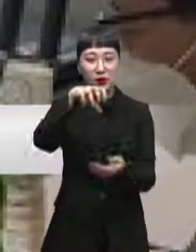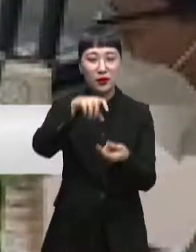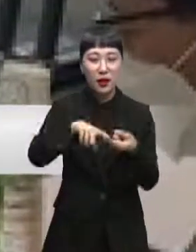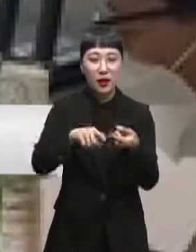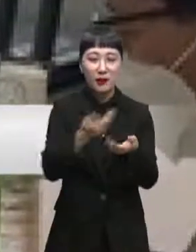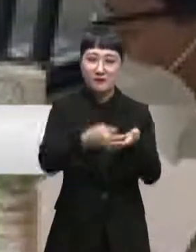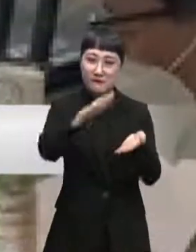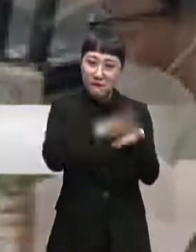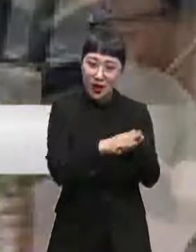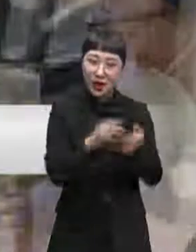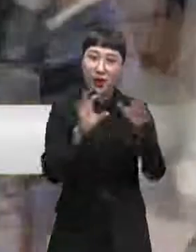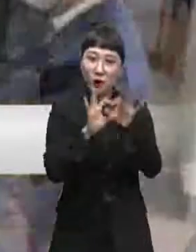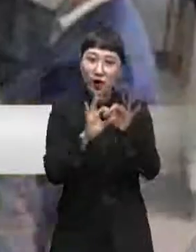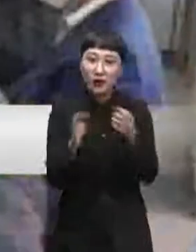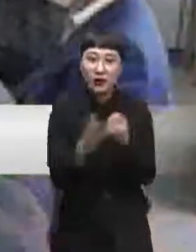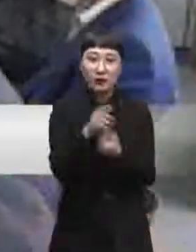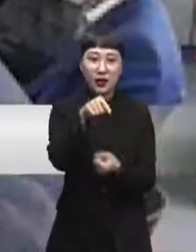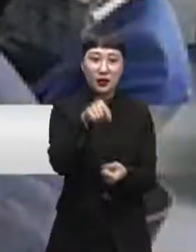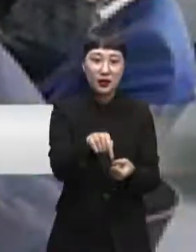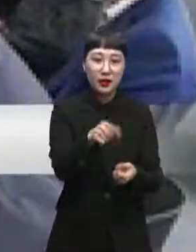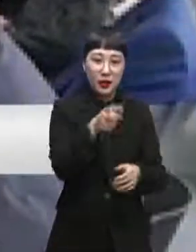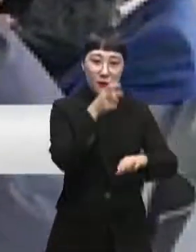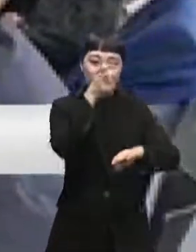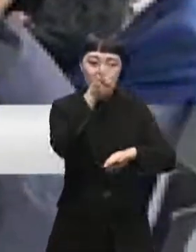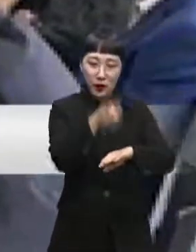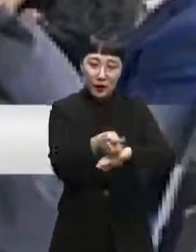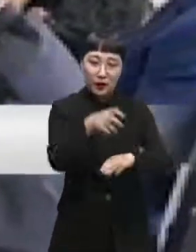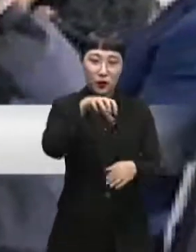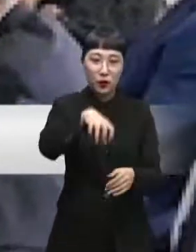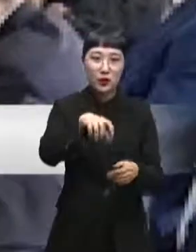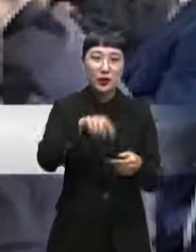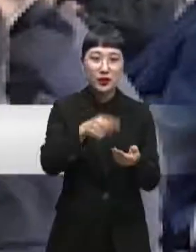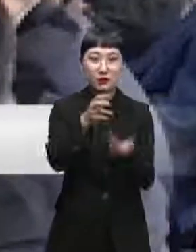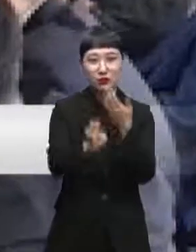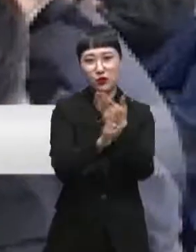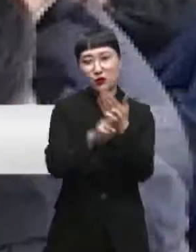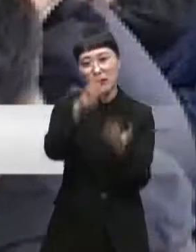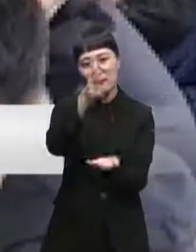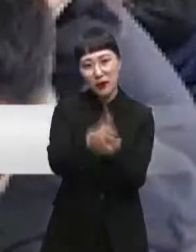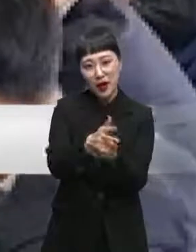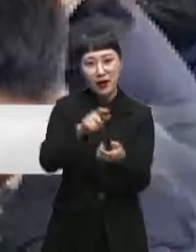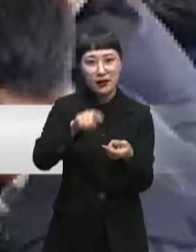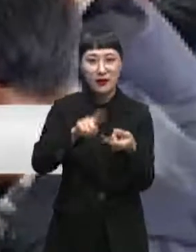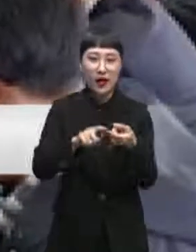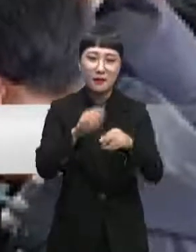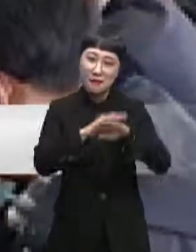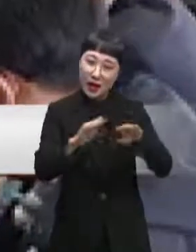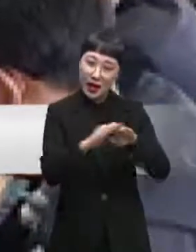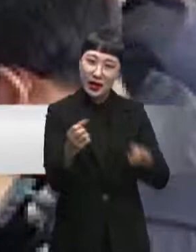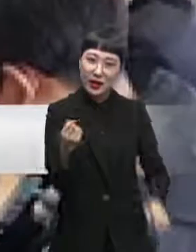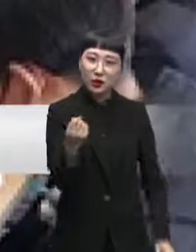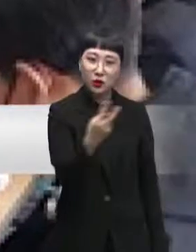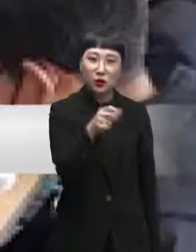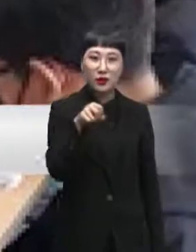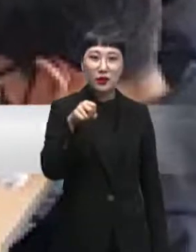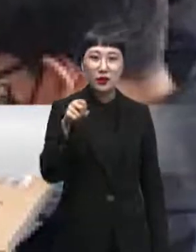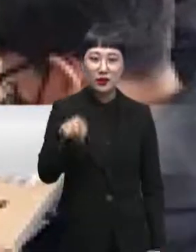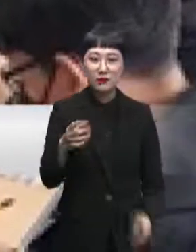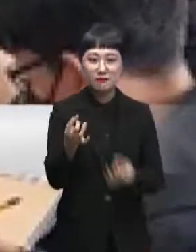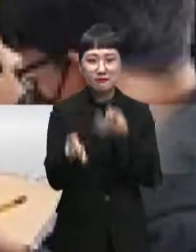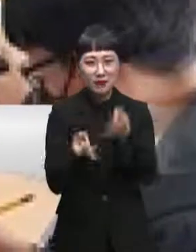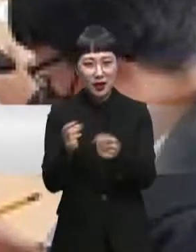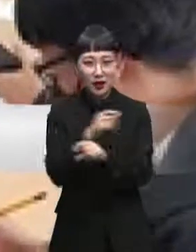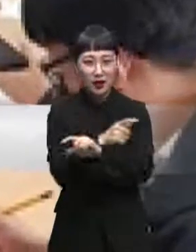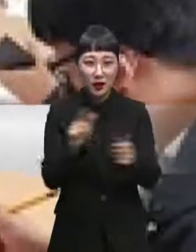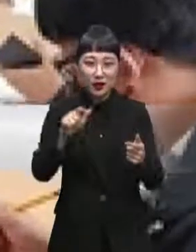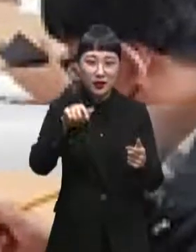불법 주정차 차량에 대한 단속 강화를 요청했습니다. 또 전동 킥보드 등의 방치로 인한 안전 문제 등 최근